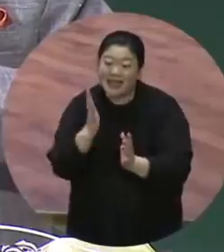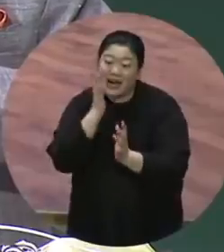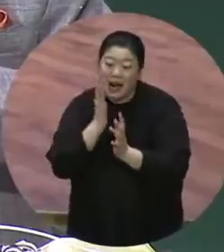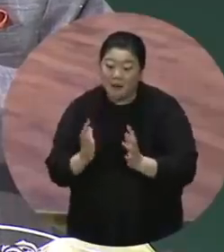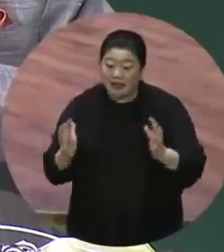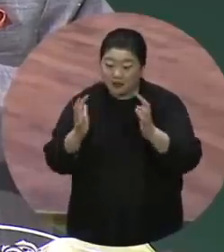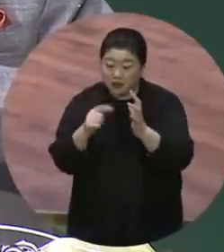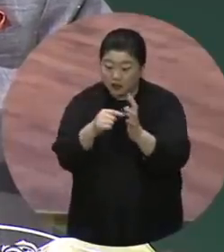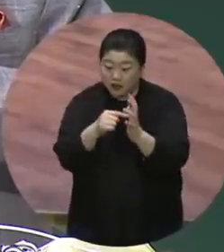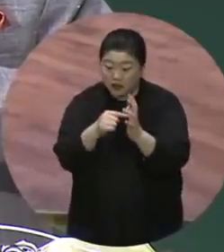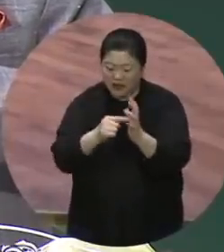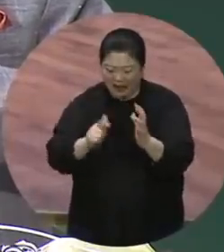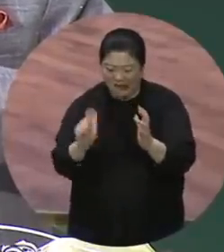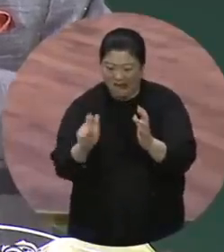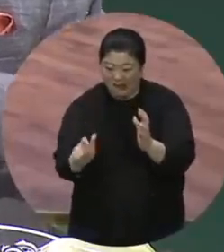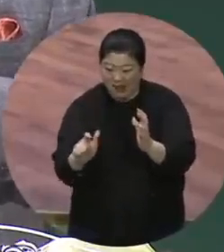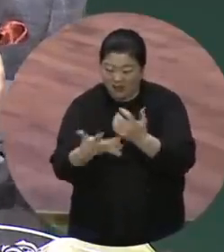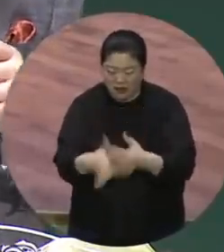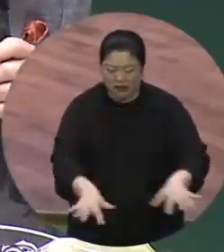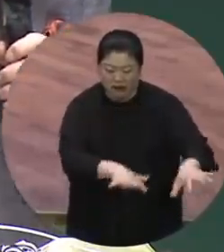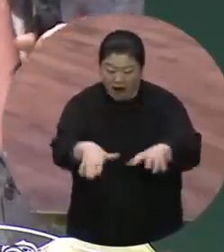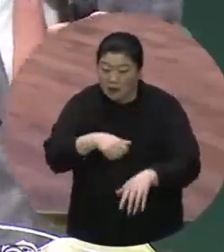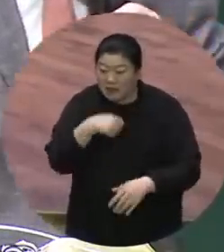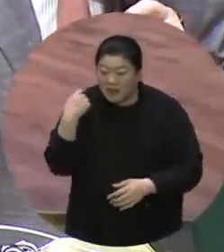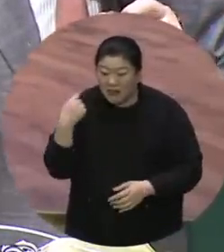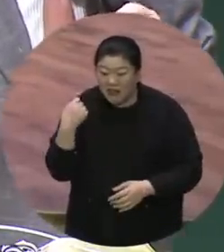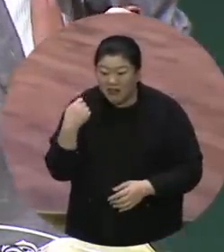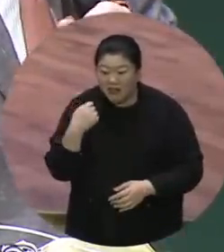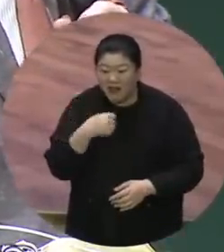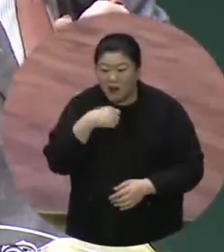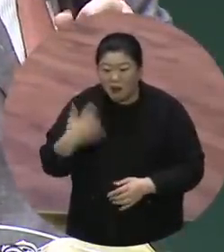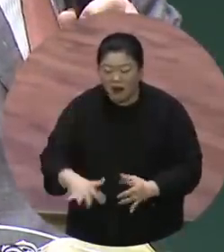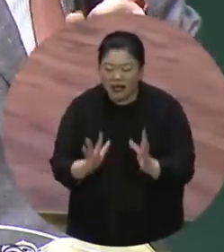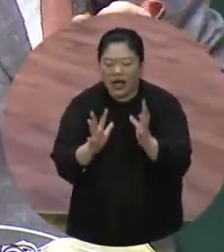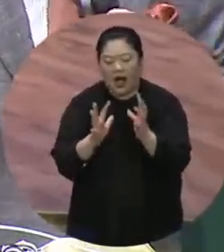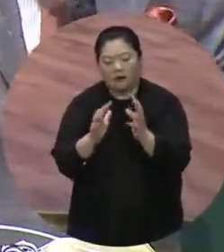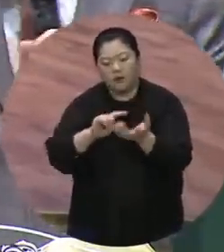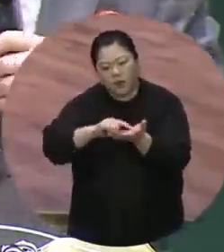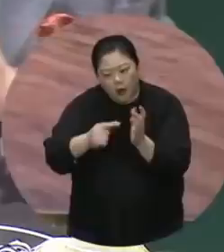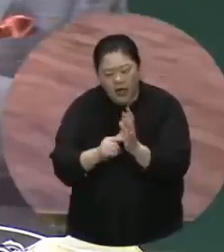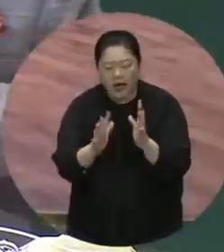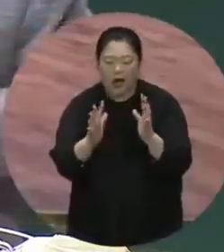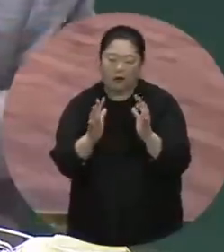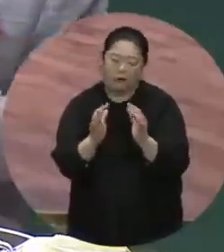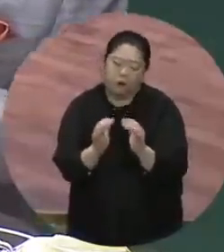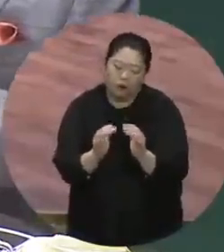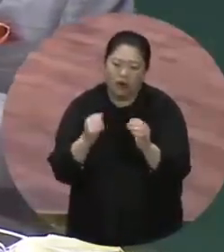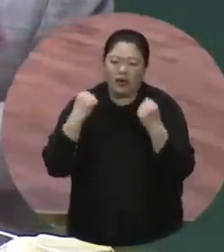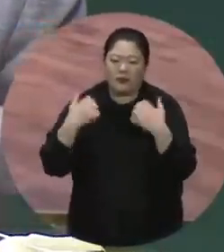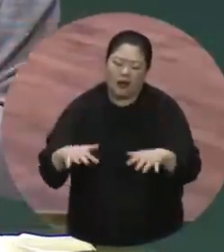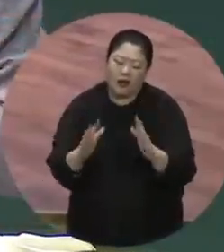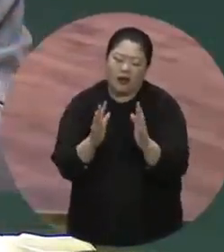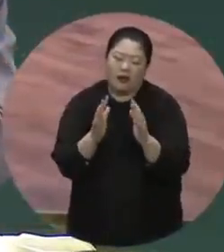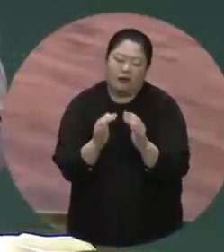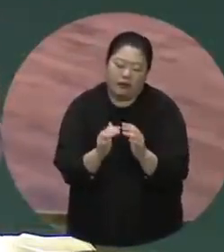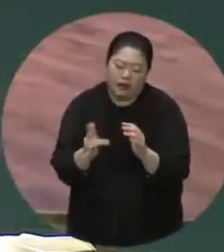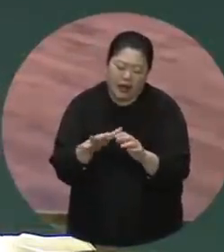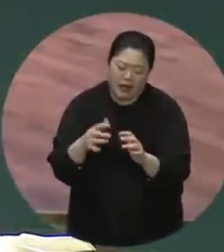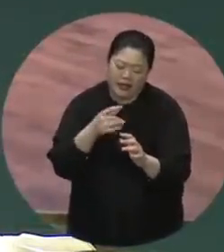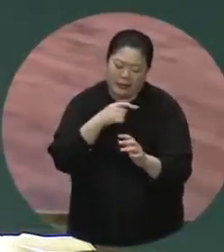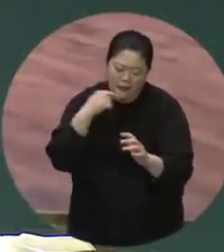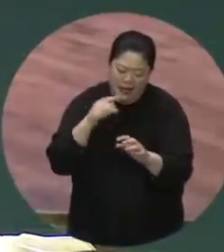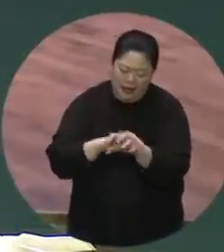센지 소금을 쳐도 안 죽어 이 인간이. 고난을 주고 실패를 주고 어려움을 주어도 안